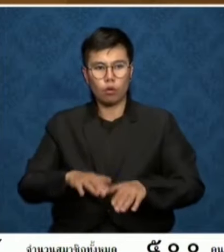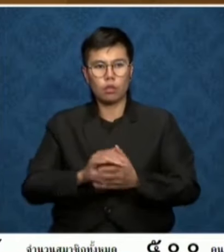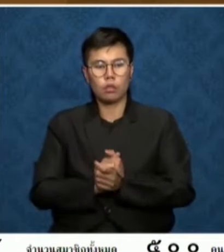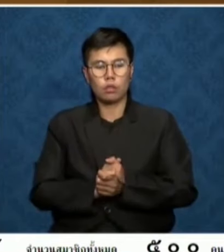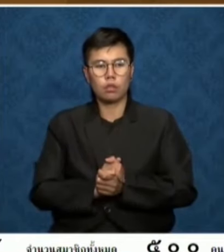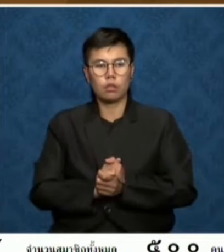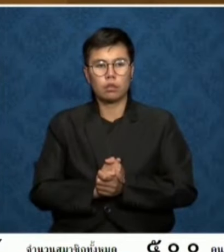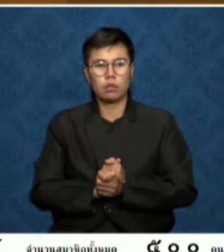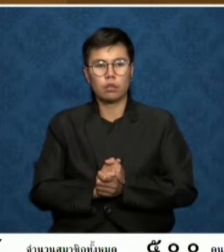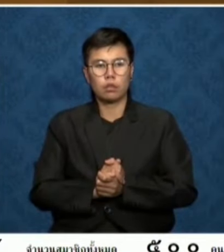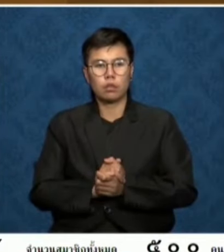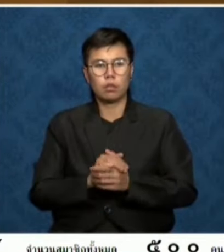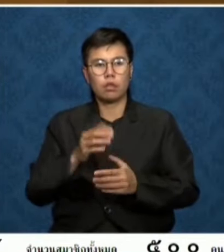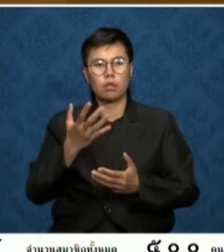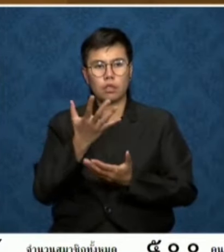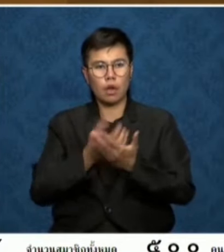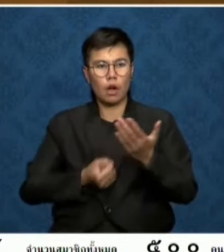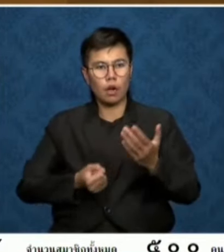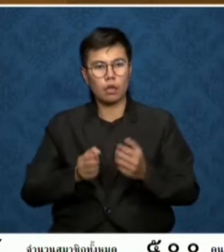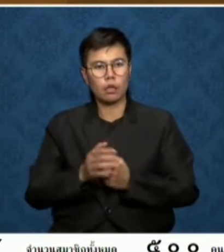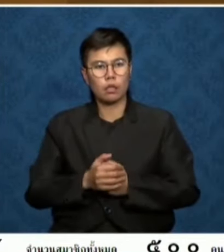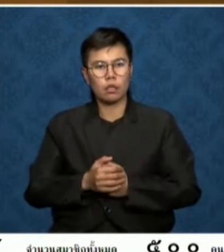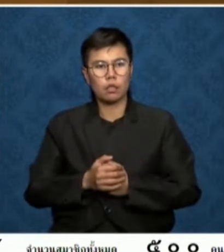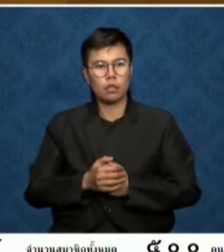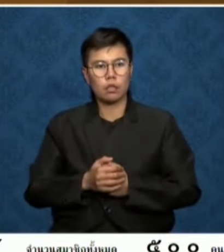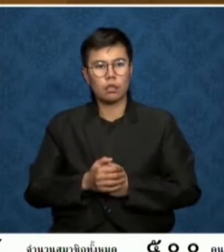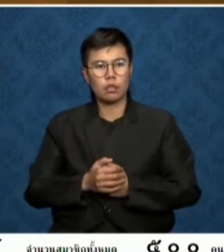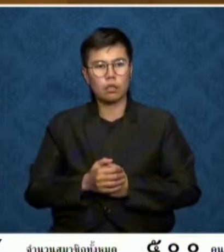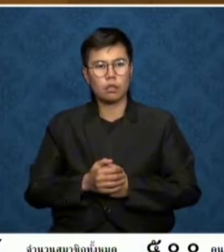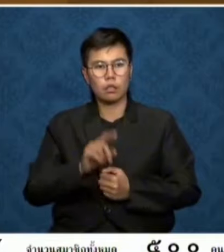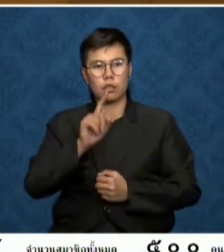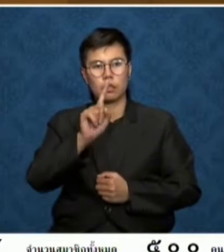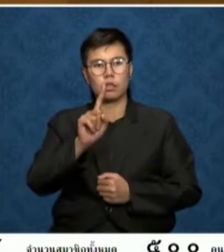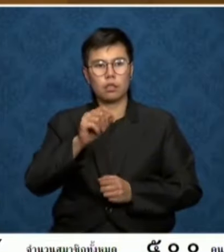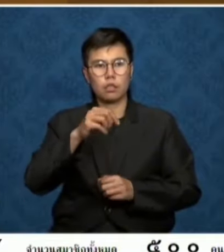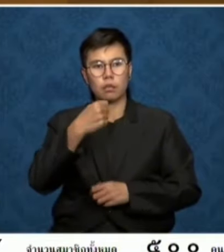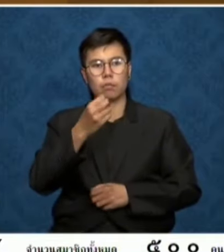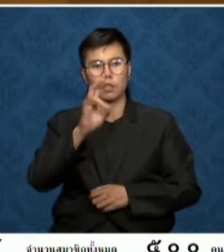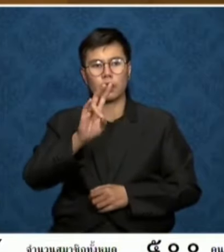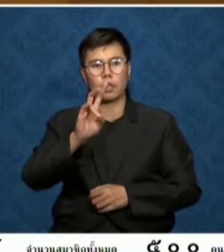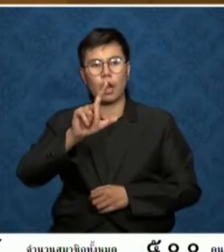ำนวนนะฮะที่เขียนไว้เนี่ยนะครับ